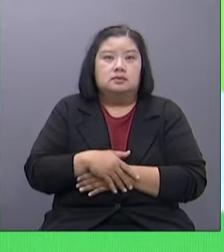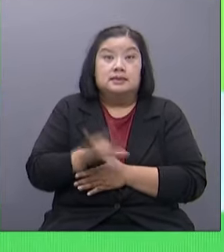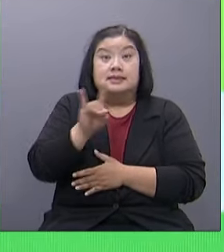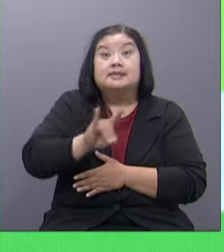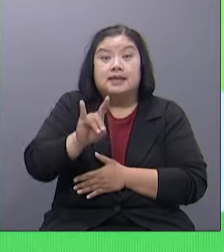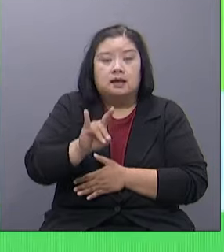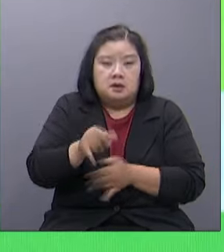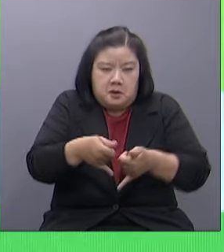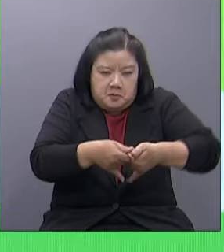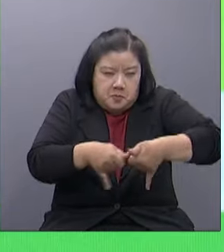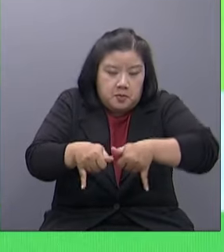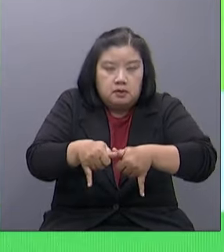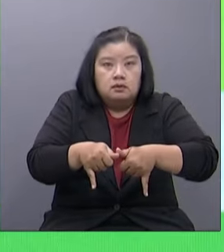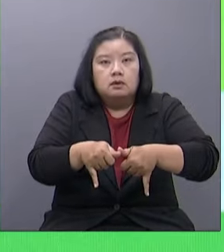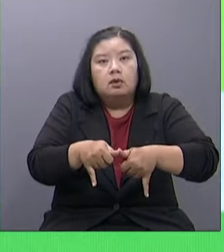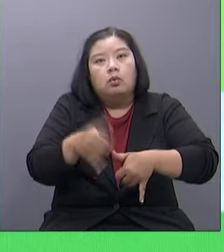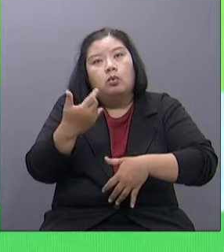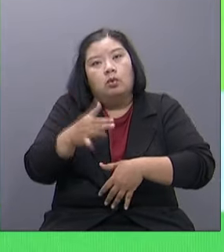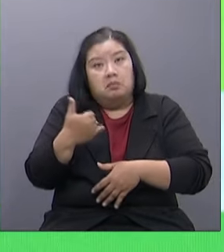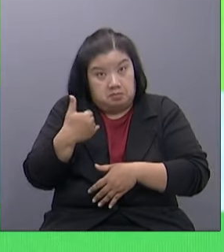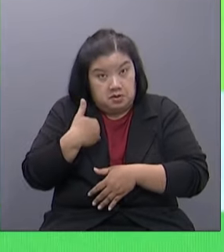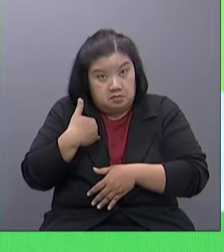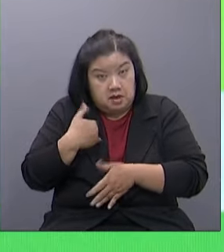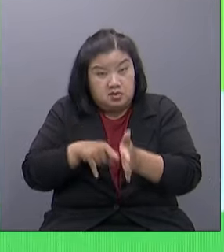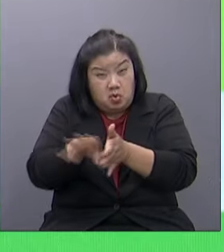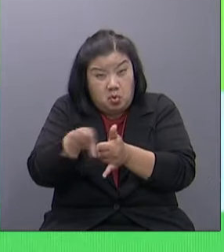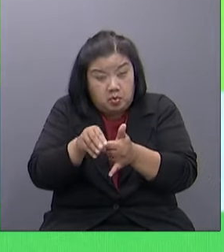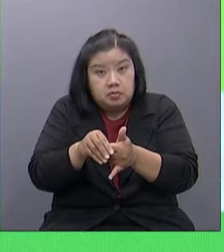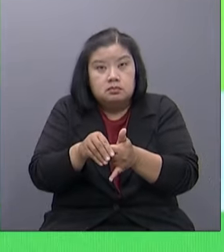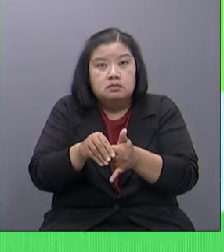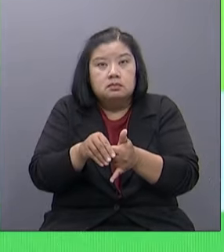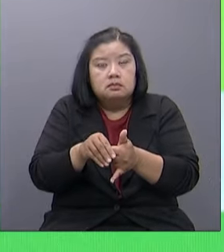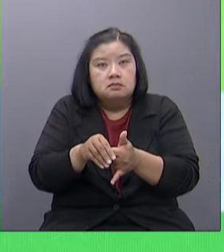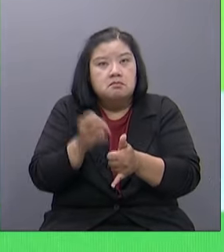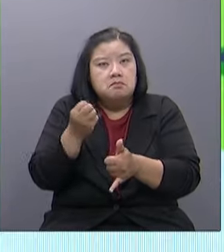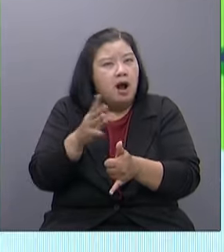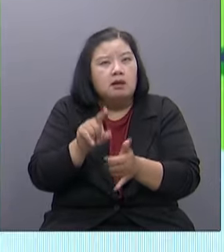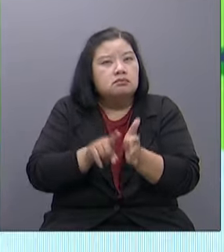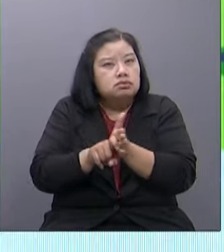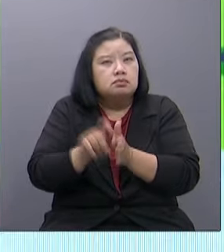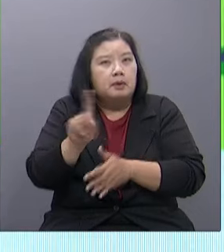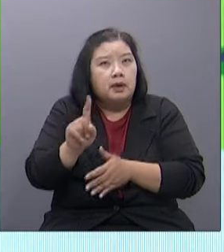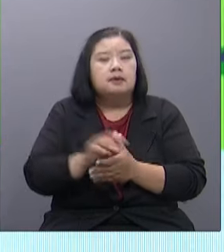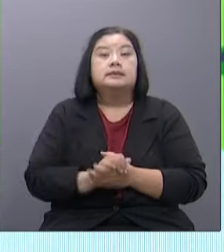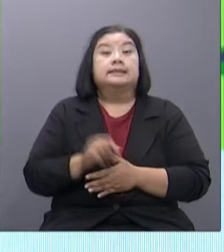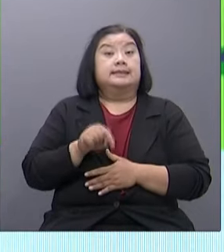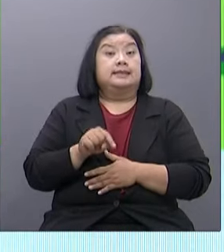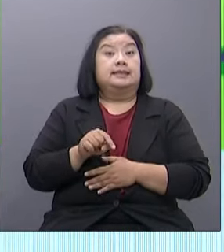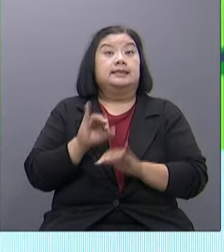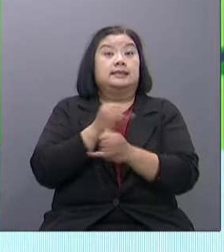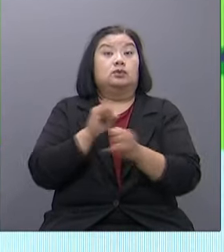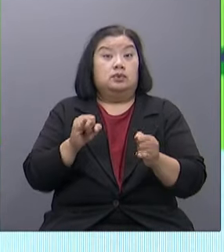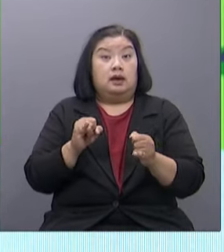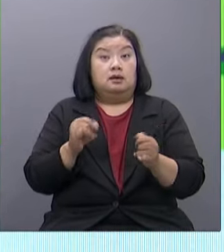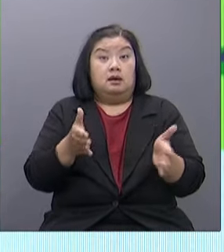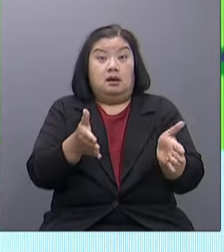แบบแอร์อัดแบบนี้มีความเสี่ยงต่อการเกิดโรคหรือแพร่กระจายเชื้อโรคได้มากน้อยแค่ไหนคะอ่าในตลาดนัดสวนจตุจักรเนี่ยมันเป็นที่